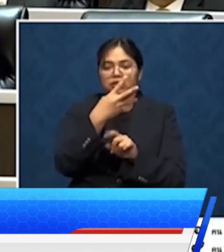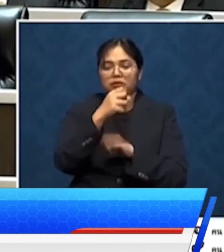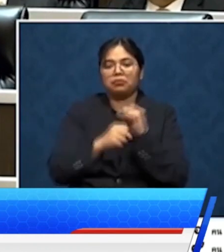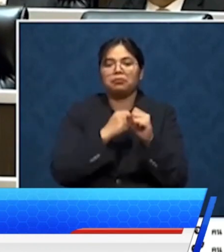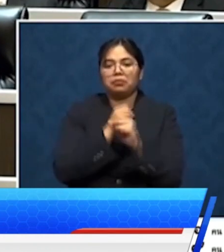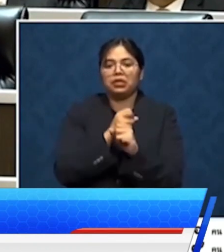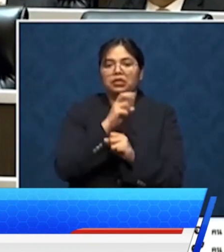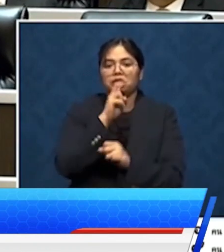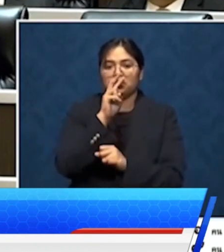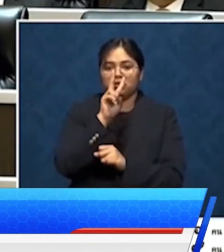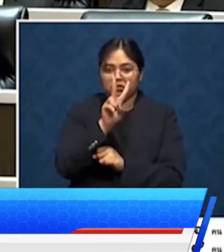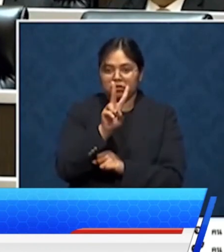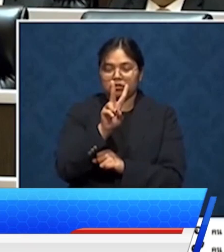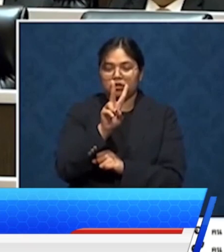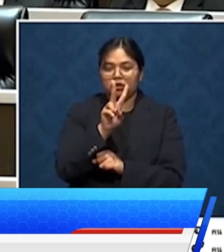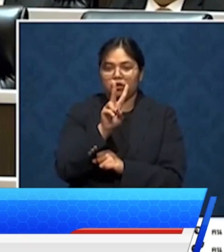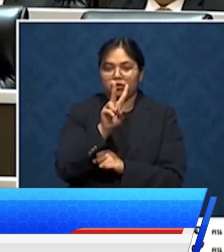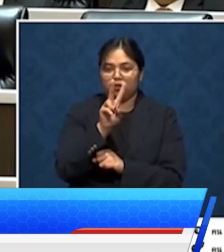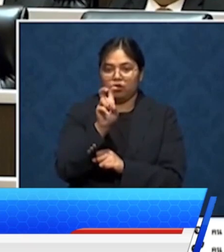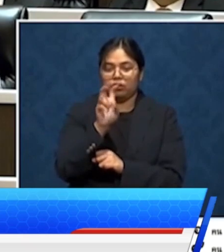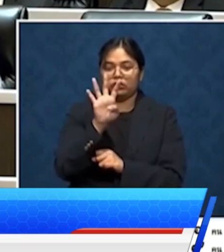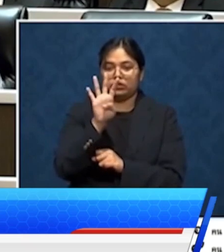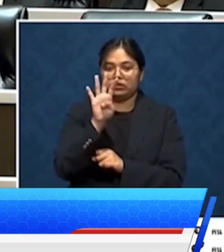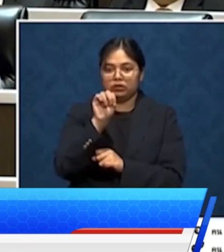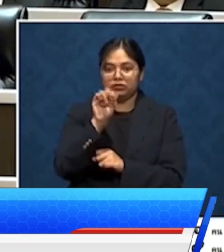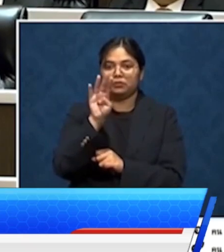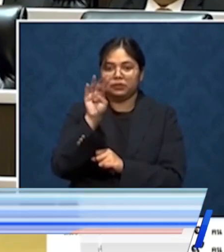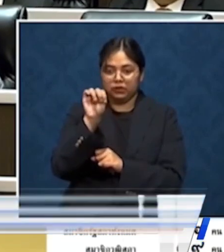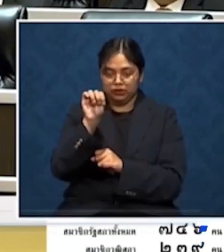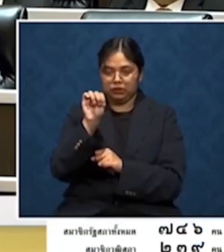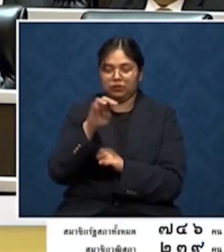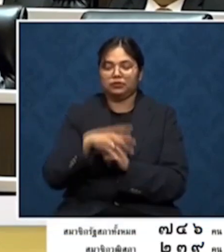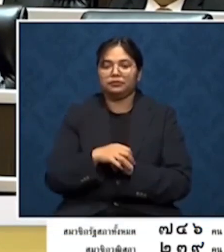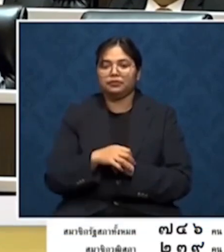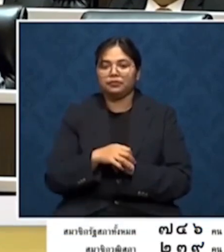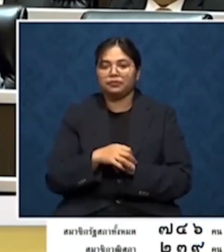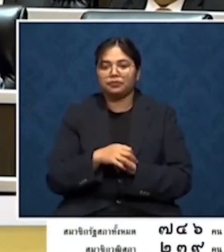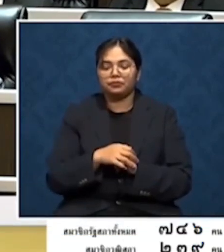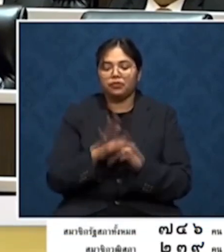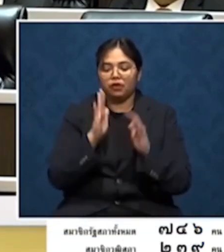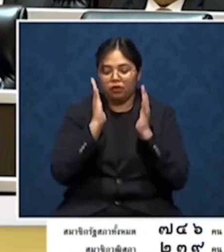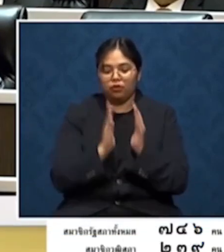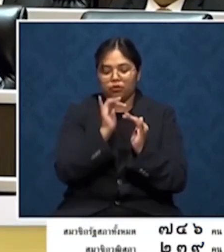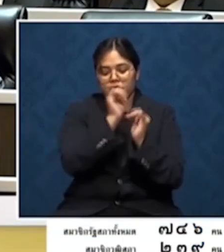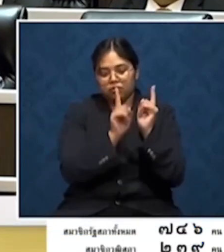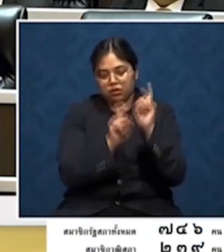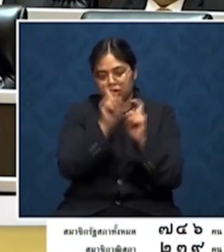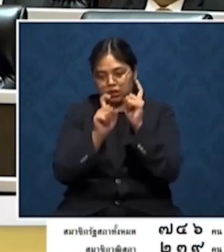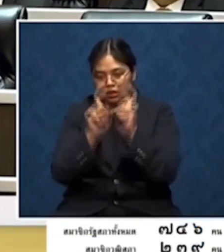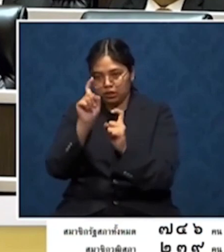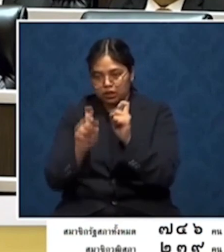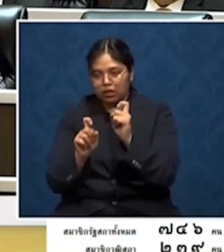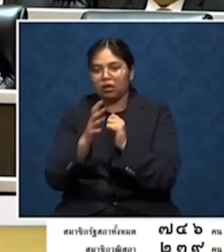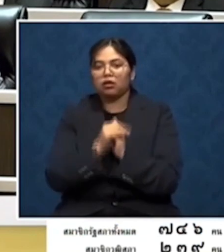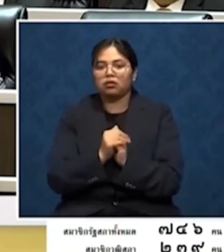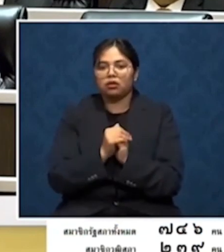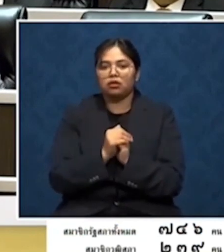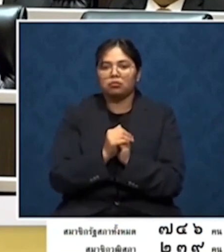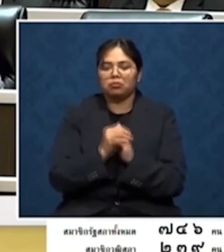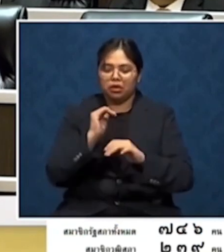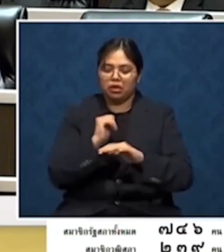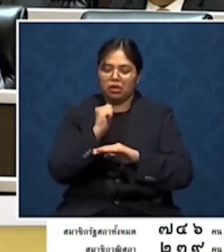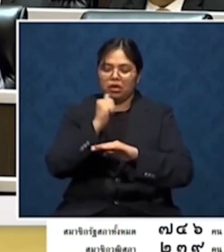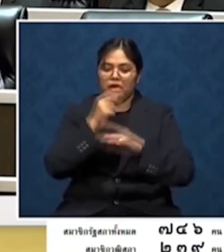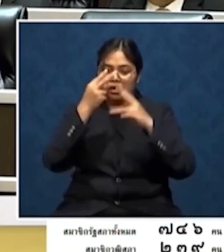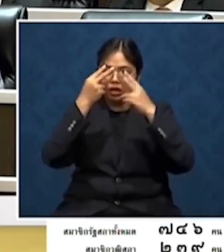2.44มีผลมาถึงวันนี้เสียชีวิตไปไม่กทงเมอมีผโรธเกาแสงท่านท่นัม